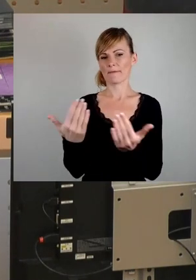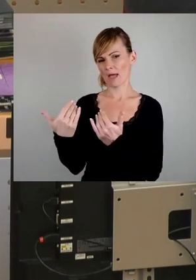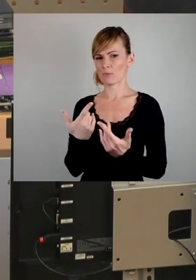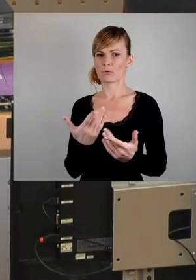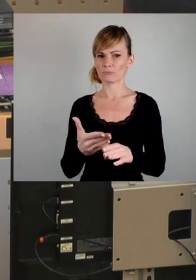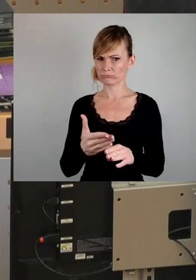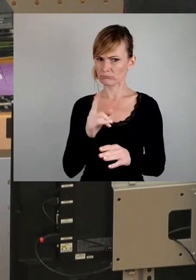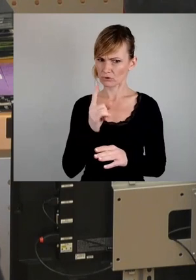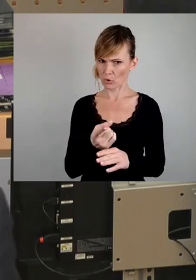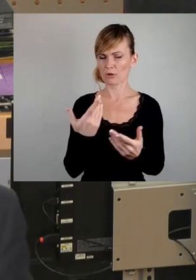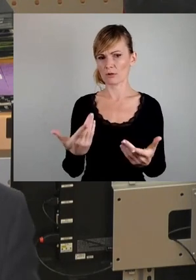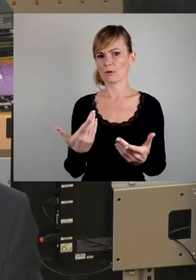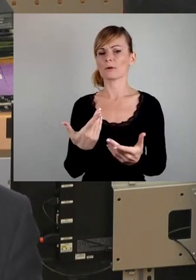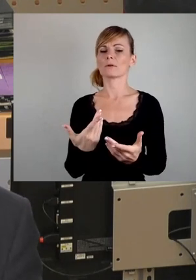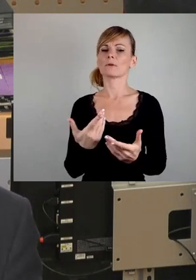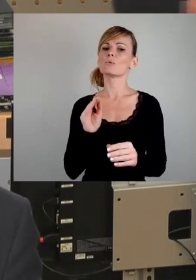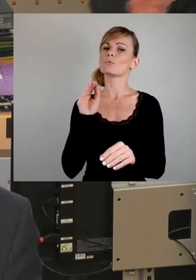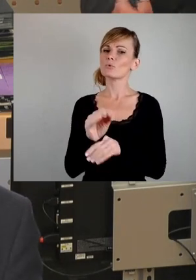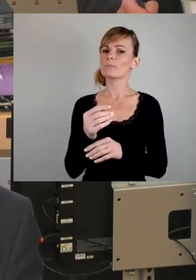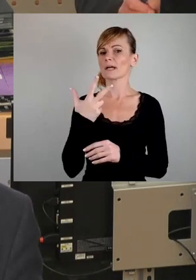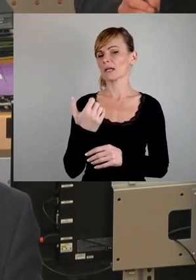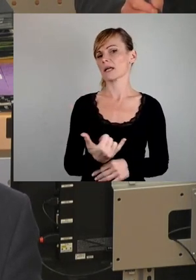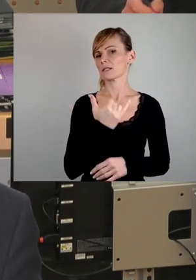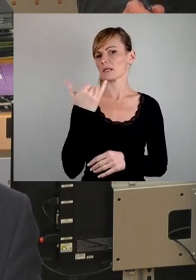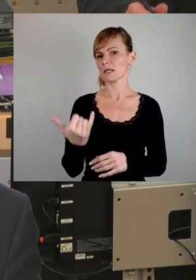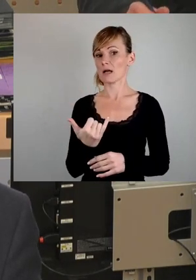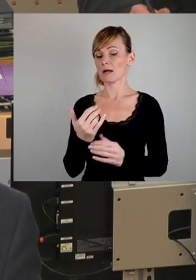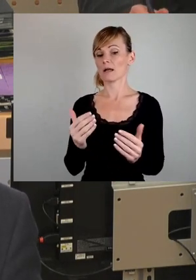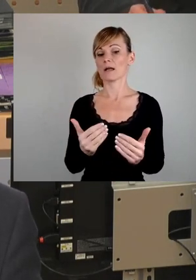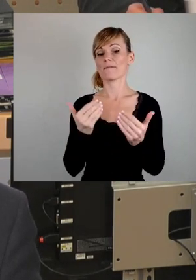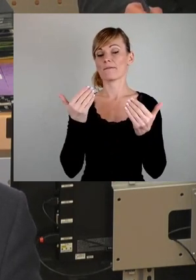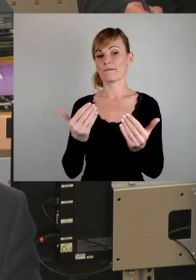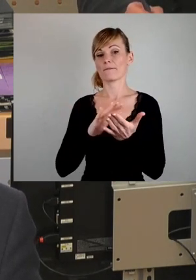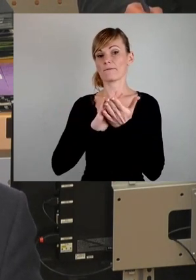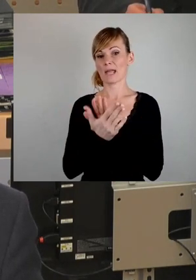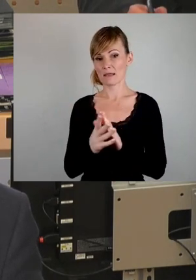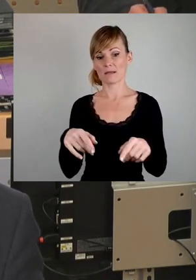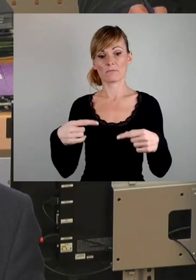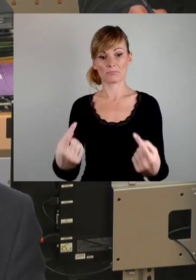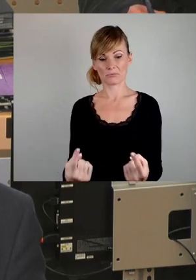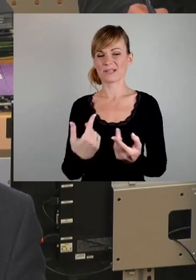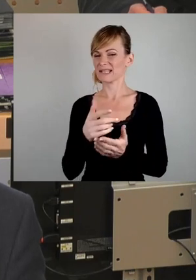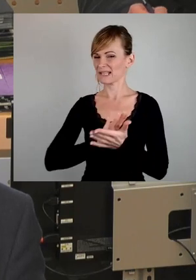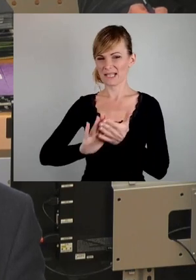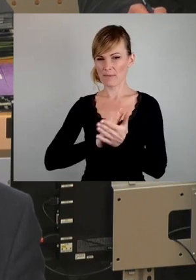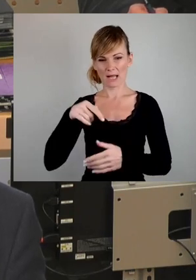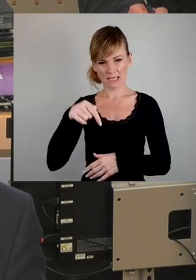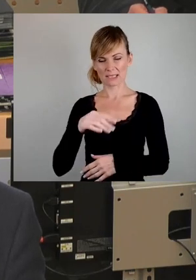weil auch über 30 Jahre nach der Wende noch nie eine BUGA in Sachsen stattgefunden